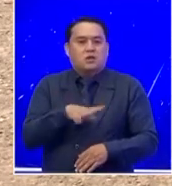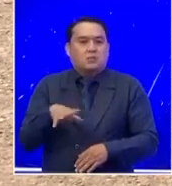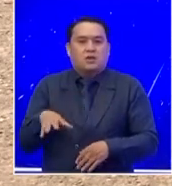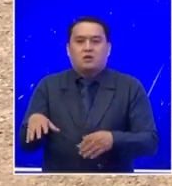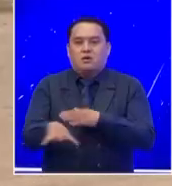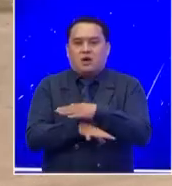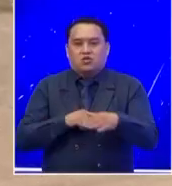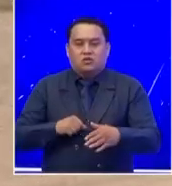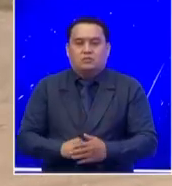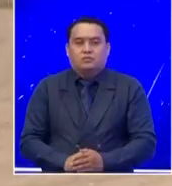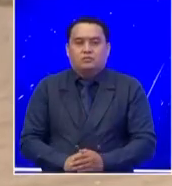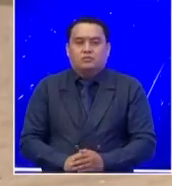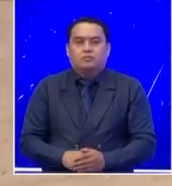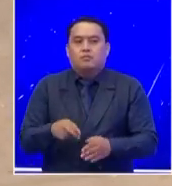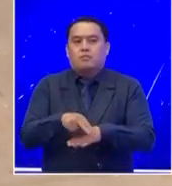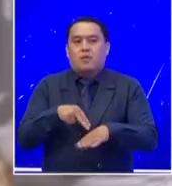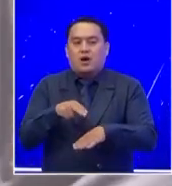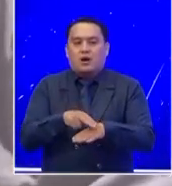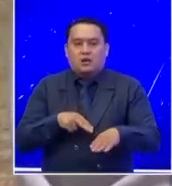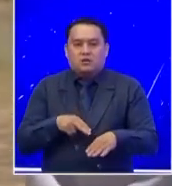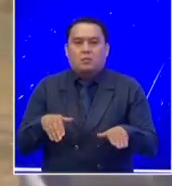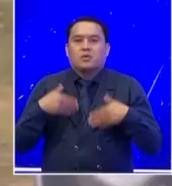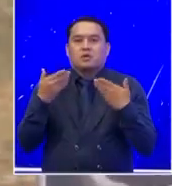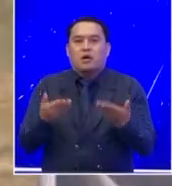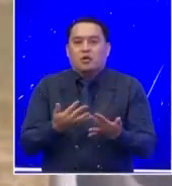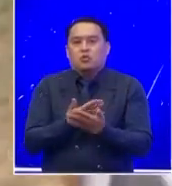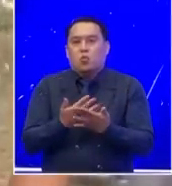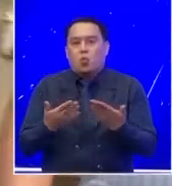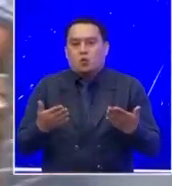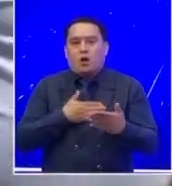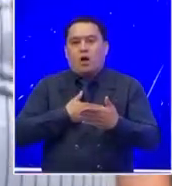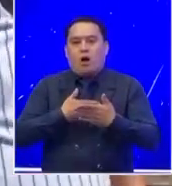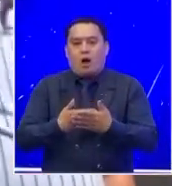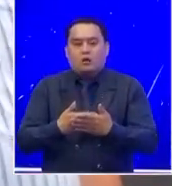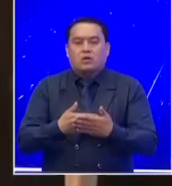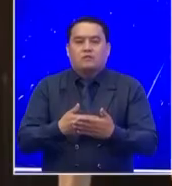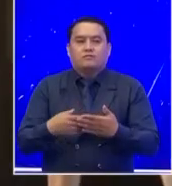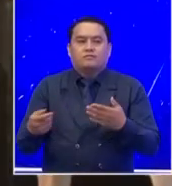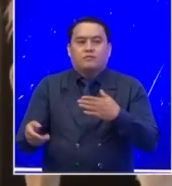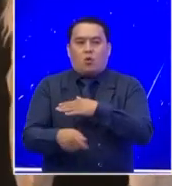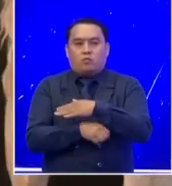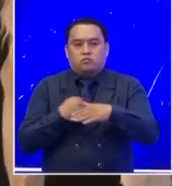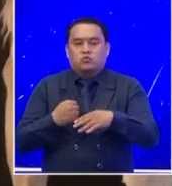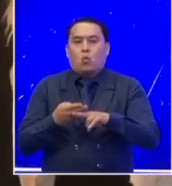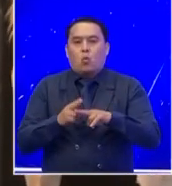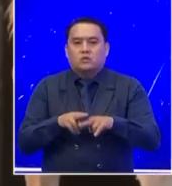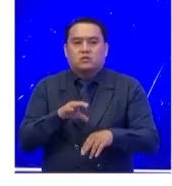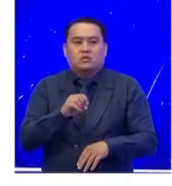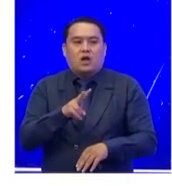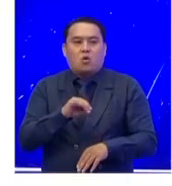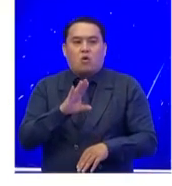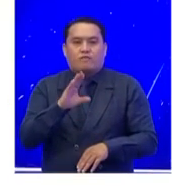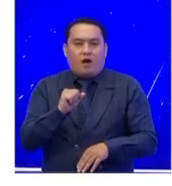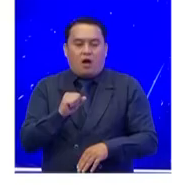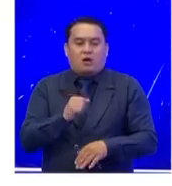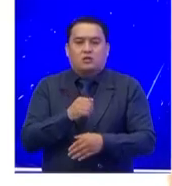кражи. Стражи порядка Аксузского района предлагают и остальным жителям активизироваться на борьбу с барымтой, по примеру жителей Сыртанова, чтобы